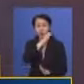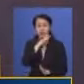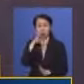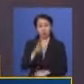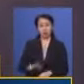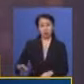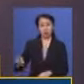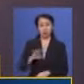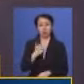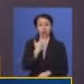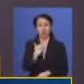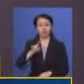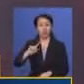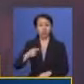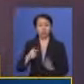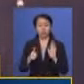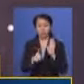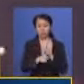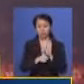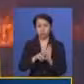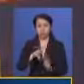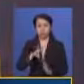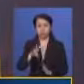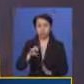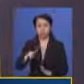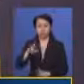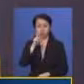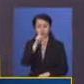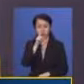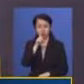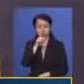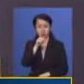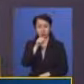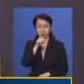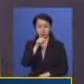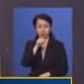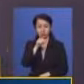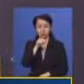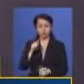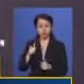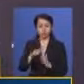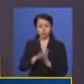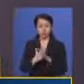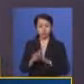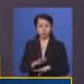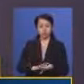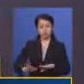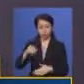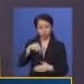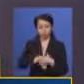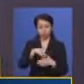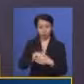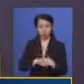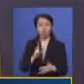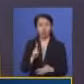Казахстане 2,6 миллиона поголовья птицы содержатся на частных подворьях. Дополнительно, как